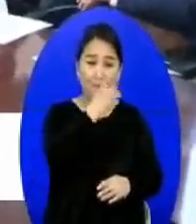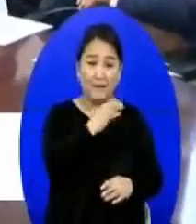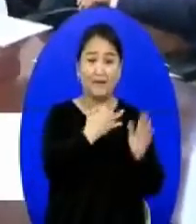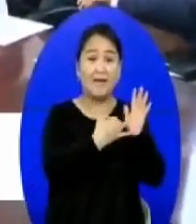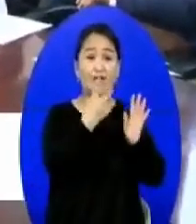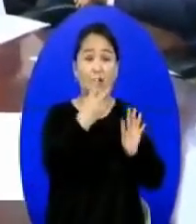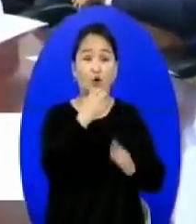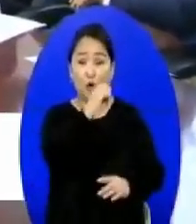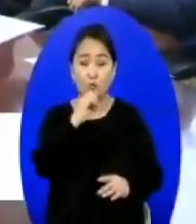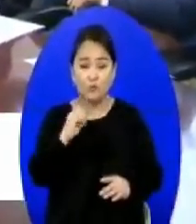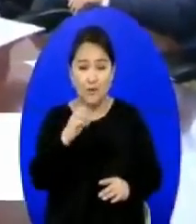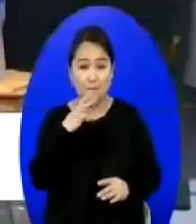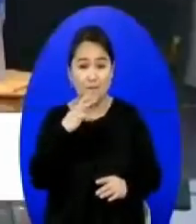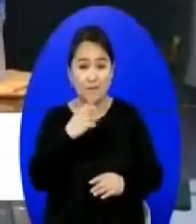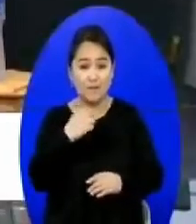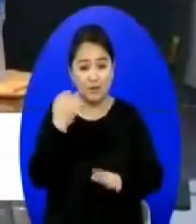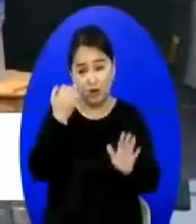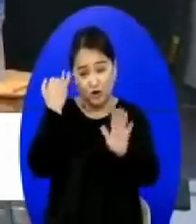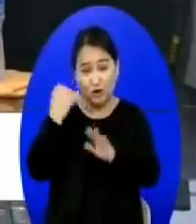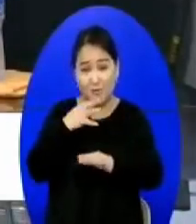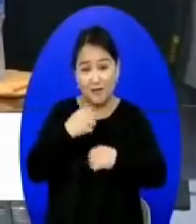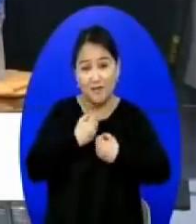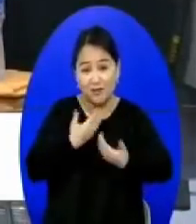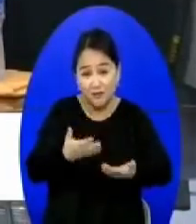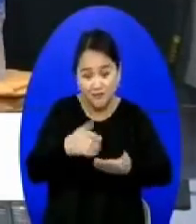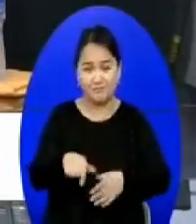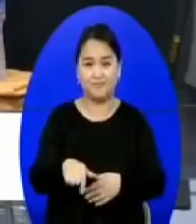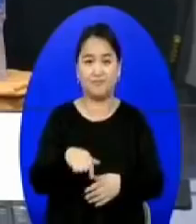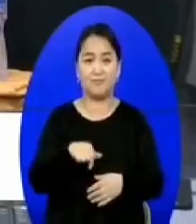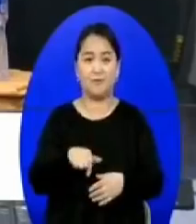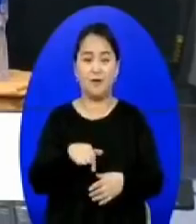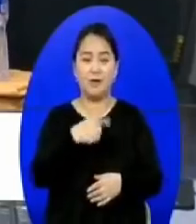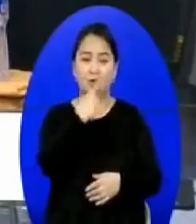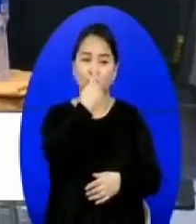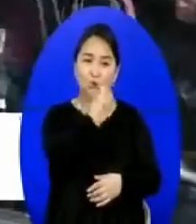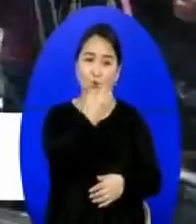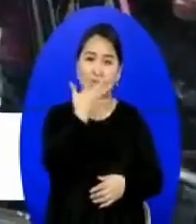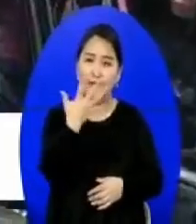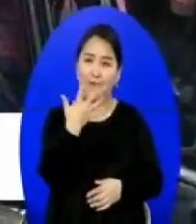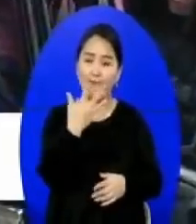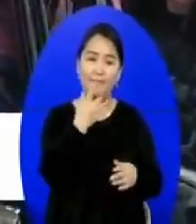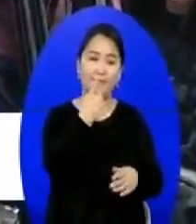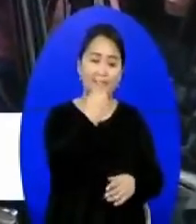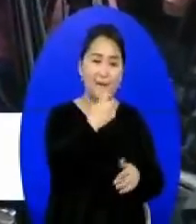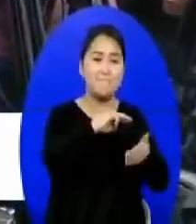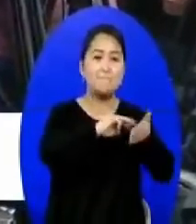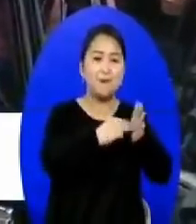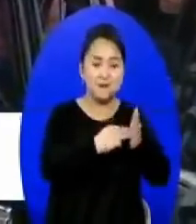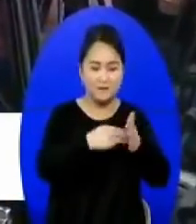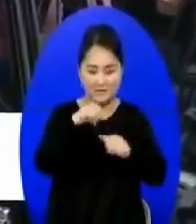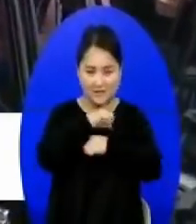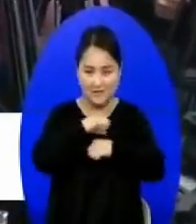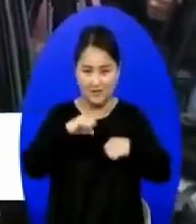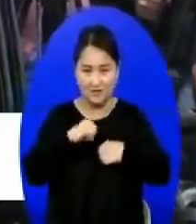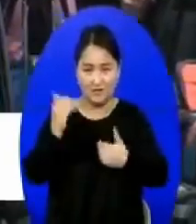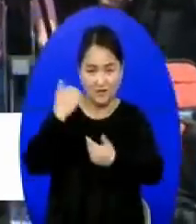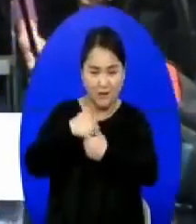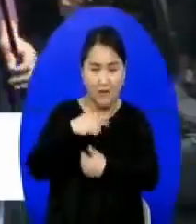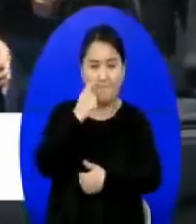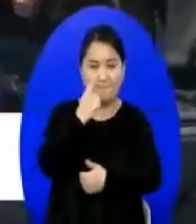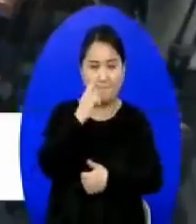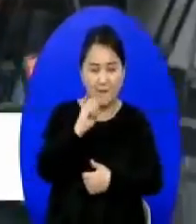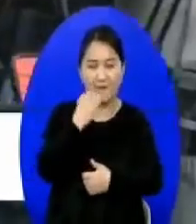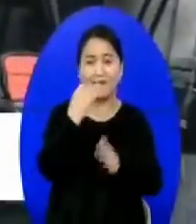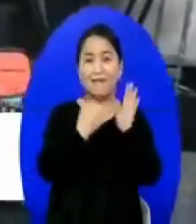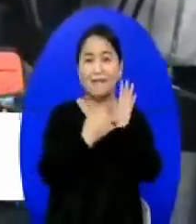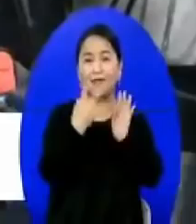байна. Өнгөрсөн 7 оны хугацаанд гэхэд Эрдэнэс таван толгой хувьцаат компани систем рүү 150 мянган иргэн хандаж 1072 хувьцаатай холбоотой мэдээлэл авлага